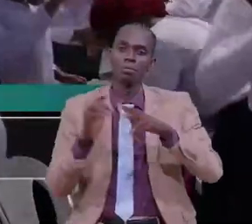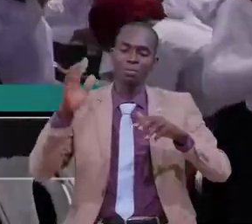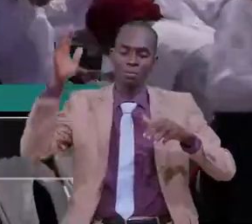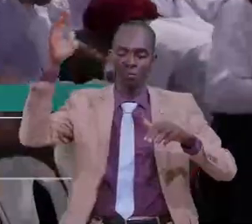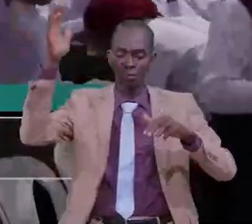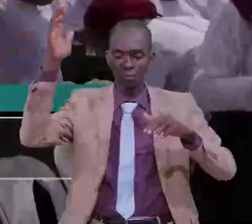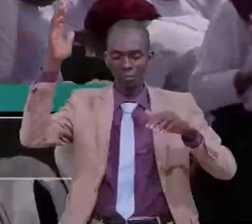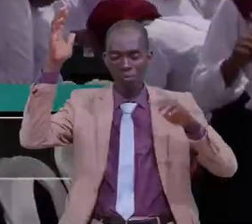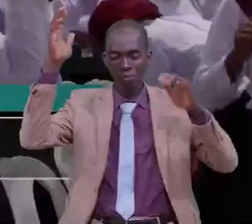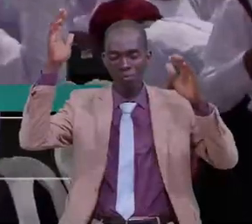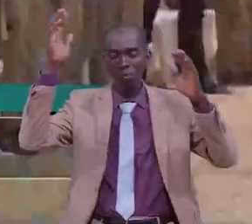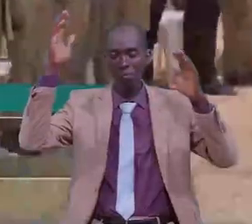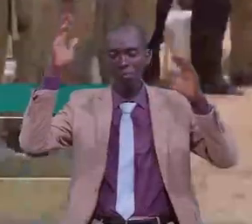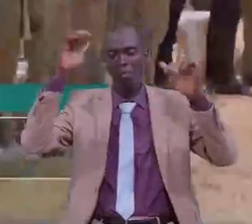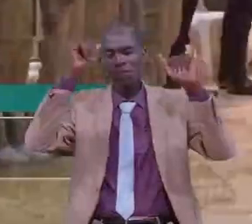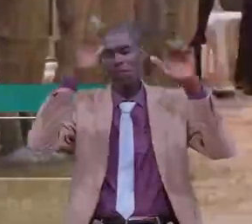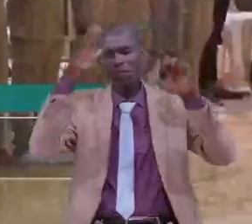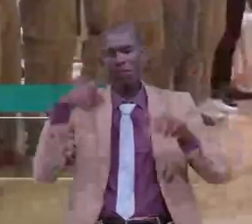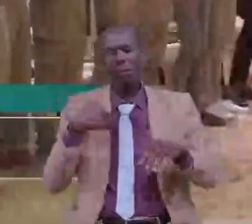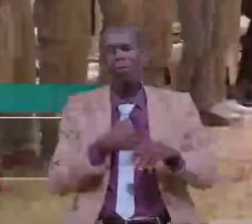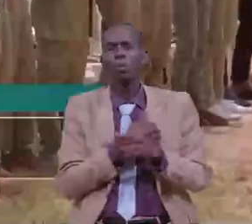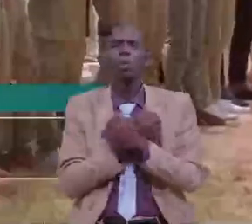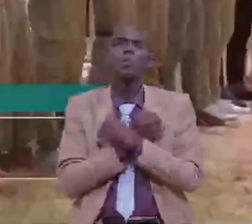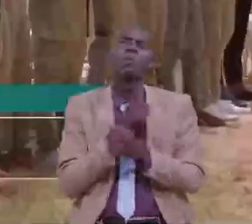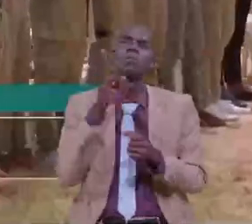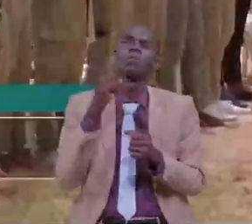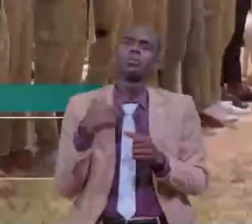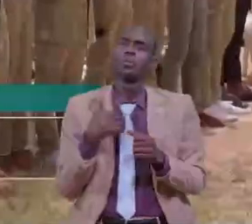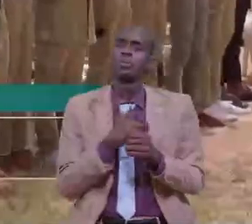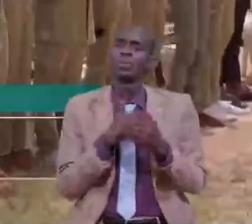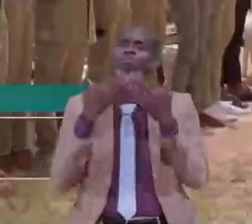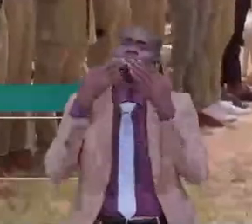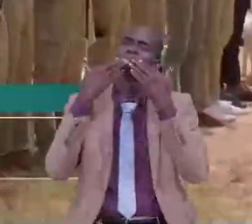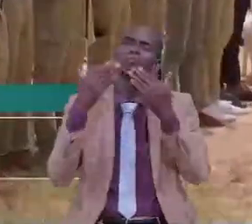ta main, Père. Nous t'aimons, nous te remercions.